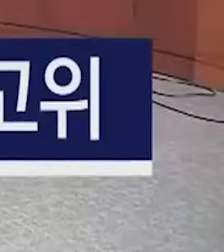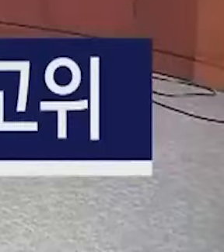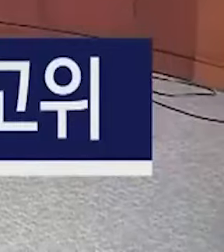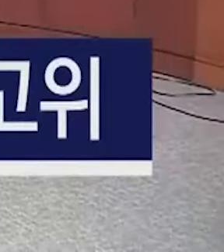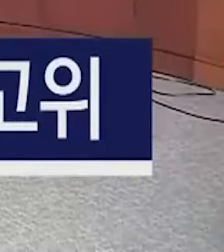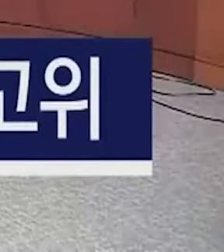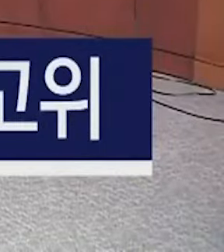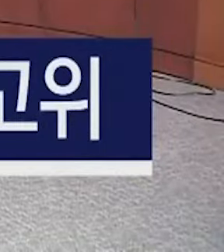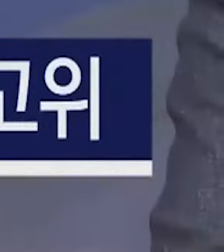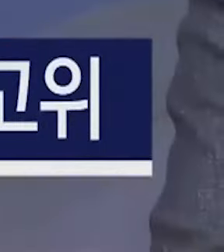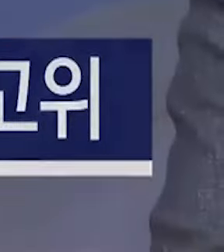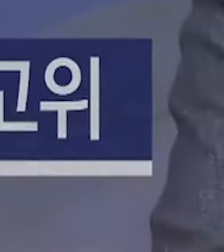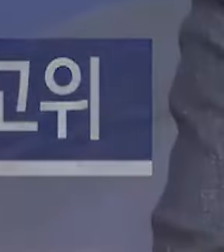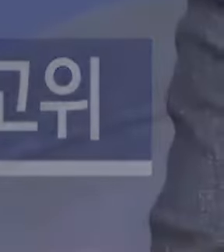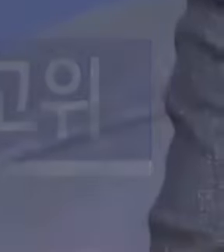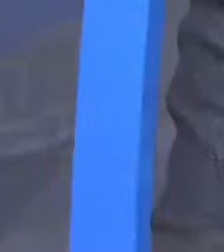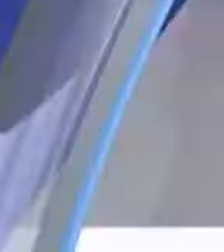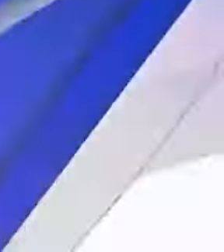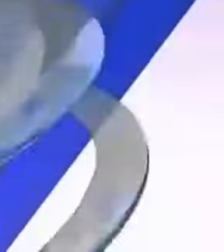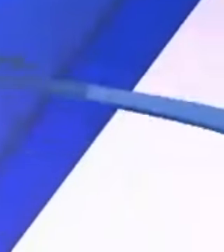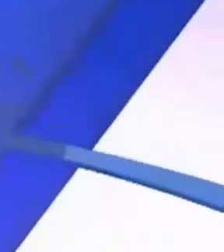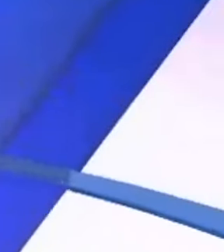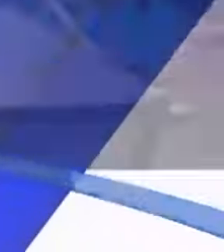조국 혁신당 바람 차단에 나섰습니다.